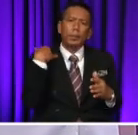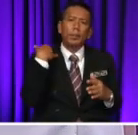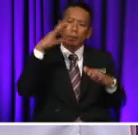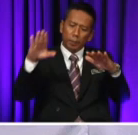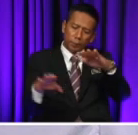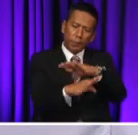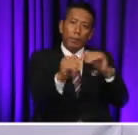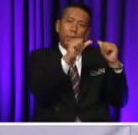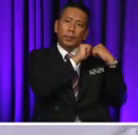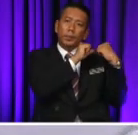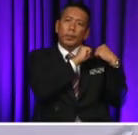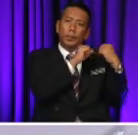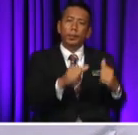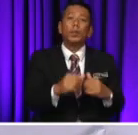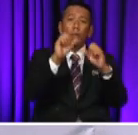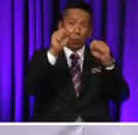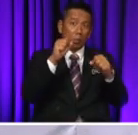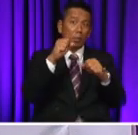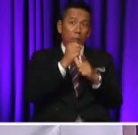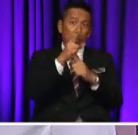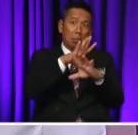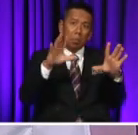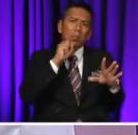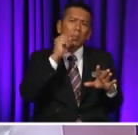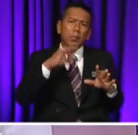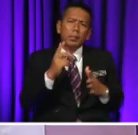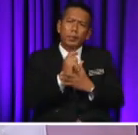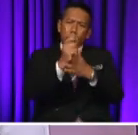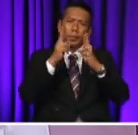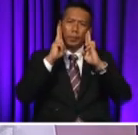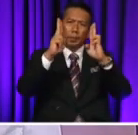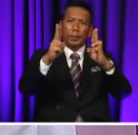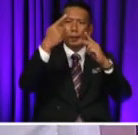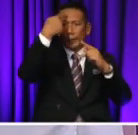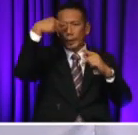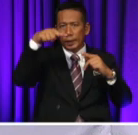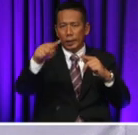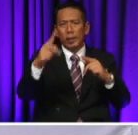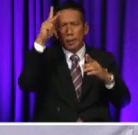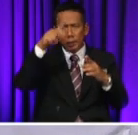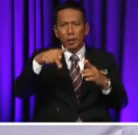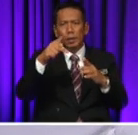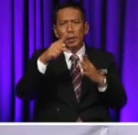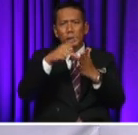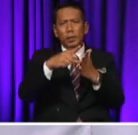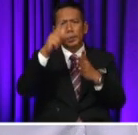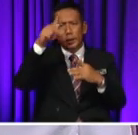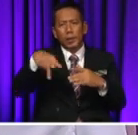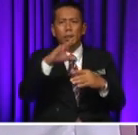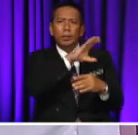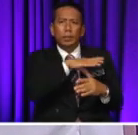tubility syafiqah tolong Ustadzah untuk mengenal pasti ciri-ciri